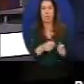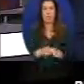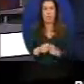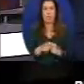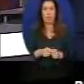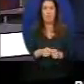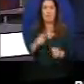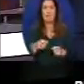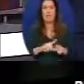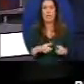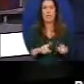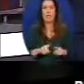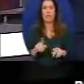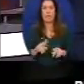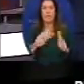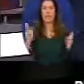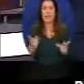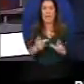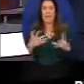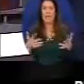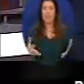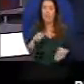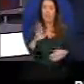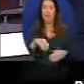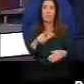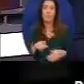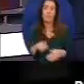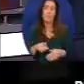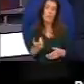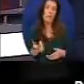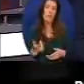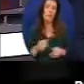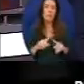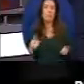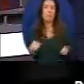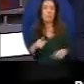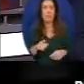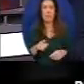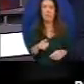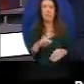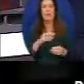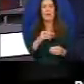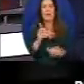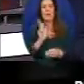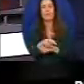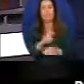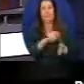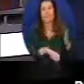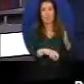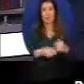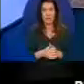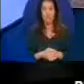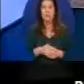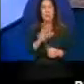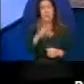קרטלים זה, וגם תכנוני מס אגרסיביים, שהמדינה נפגעת מהם קשה. וחלק קטן מאוד זה באמת בעלי